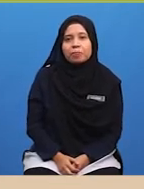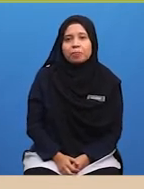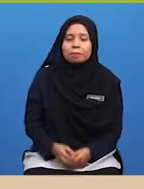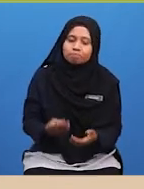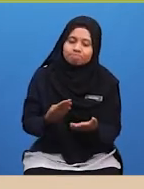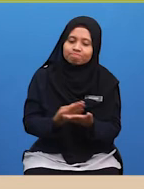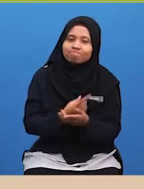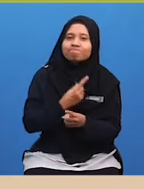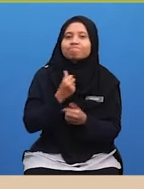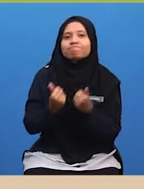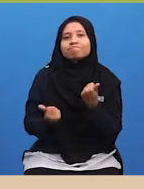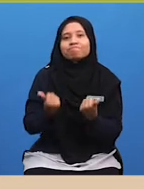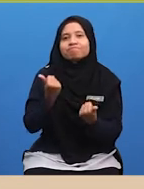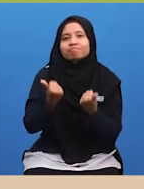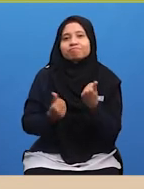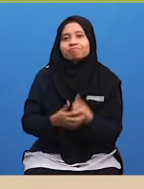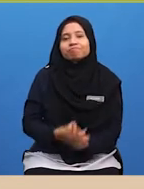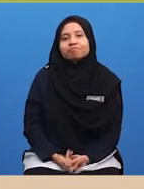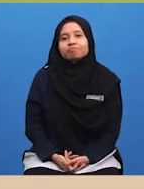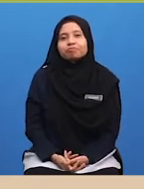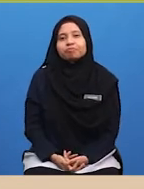Barulah adil.